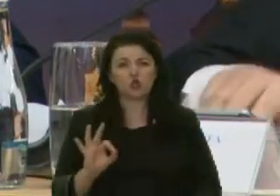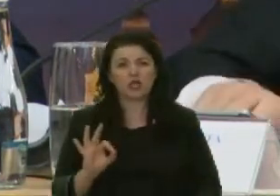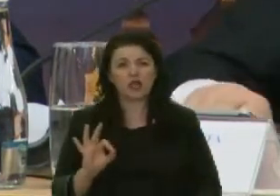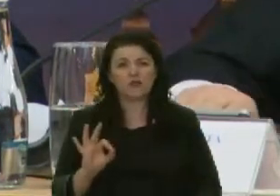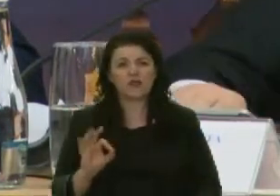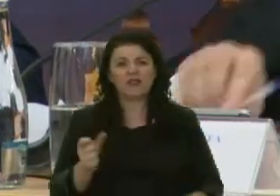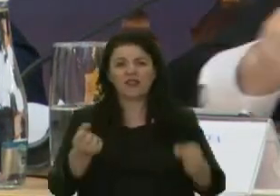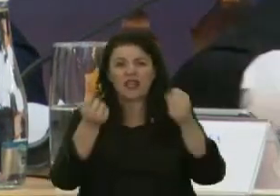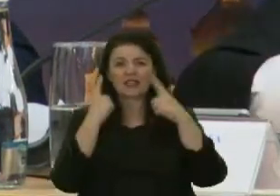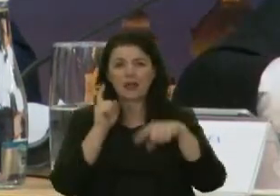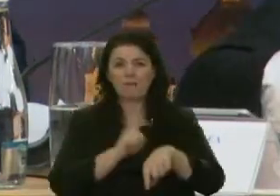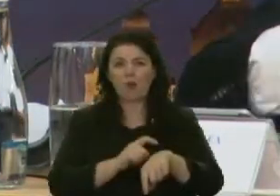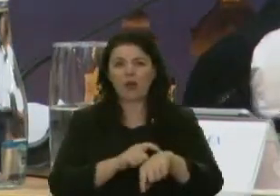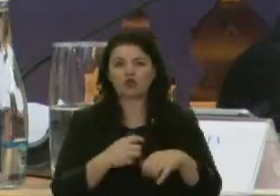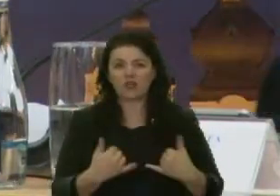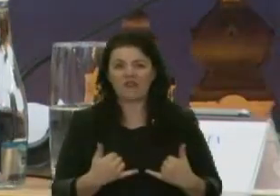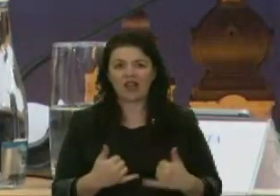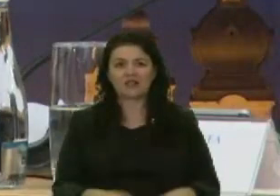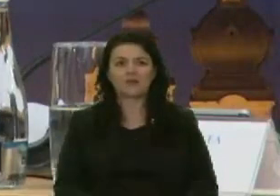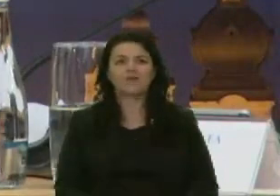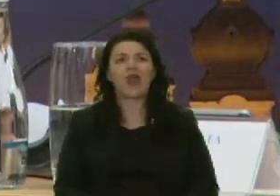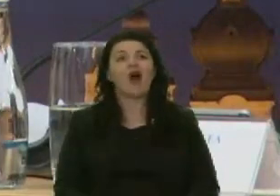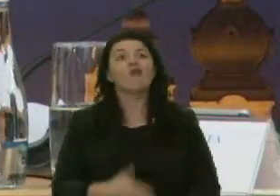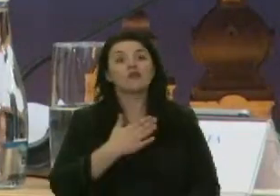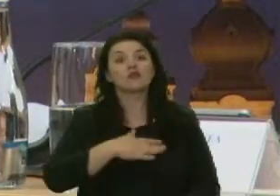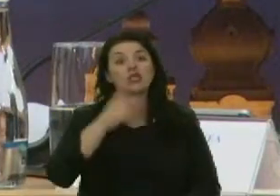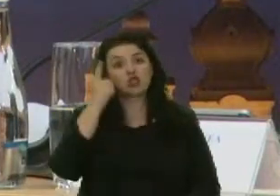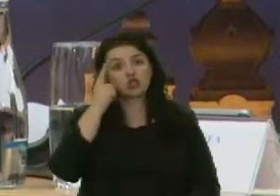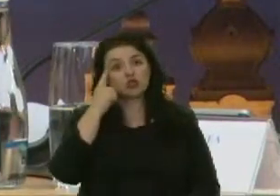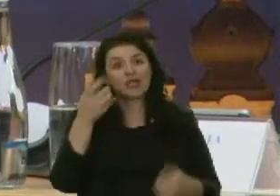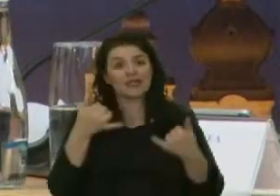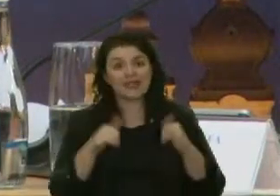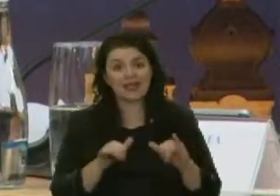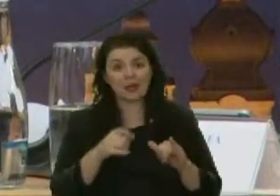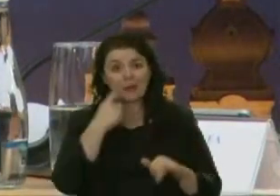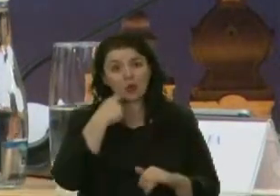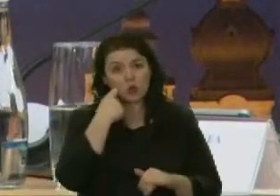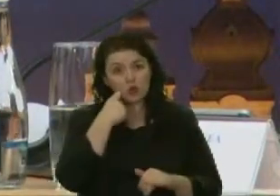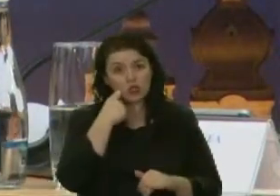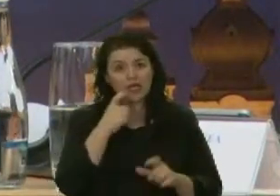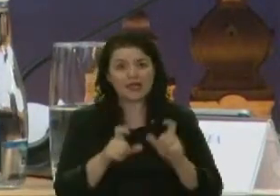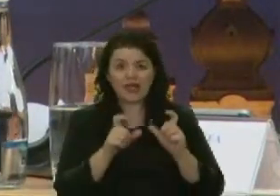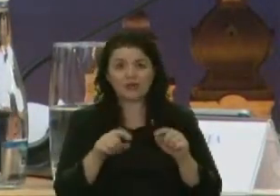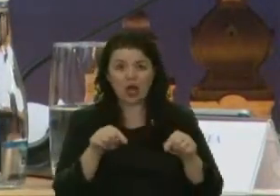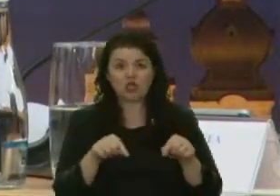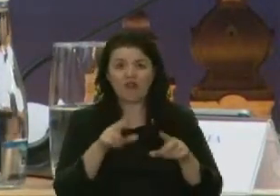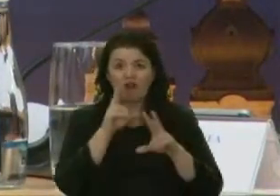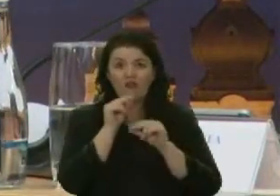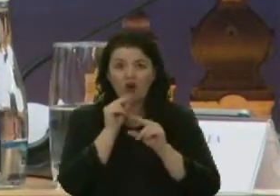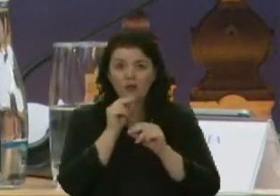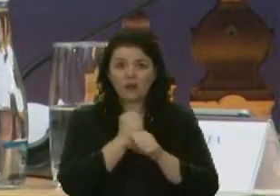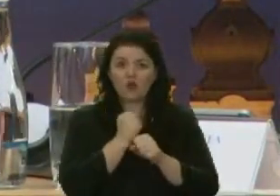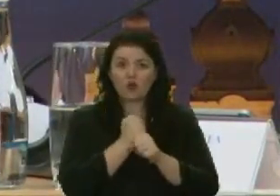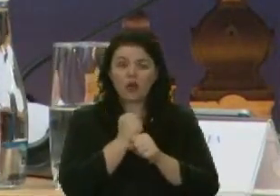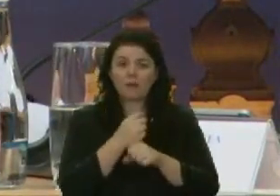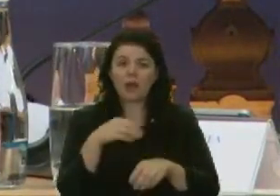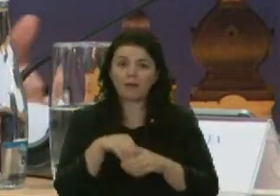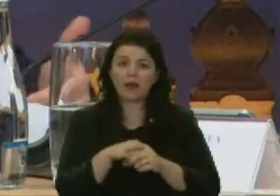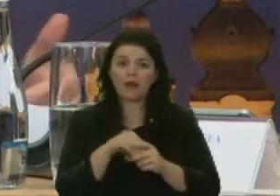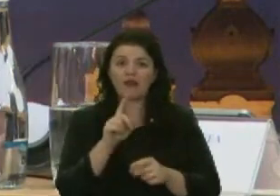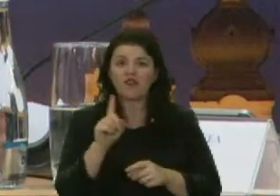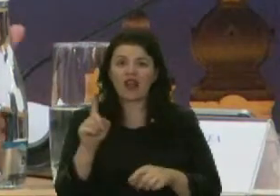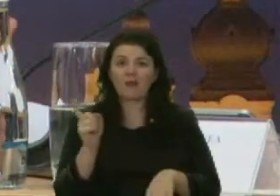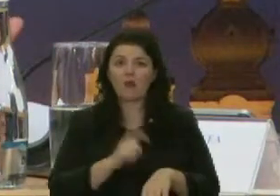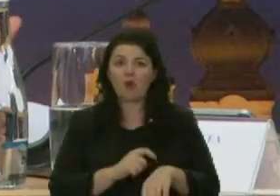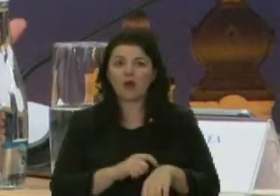finalizat în momentul de față Deci am vrut să știți aceste lucruri care se întâmplă în oraș și că despre acestea noi vorbim lucrăm ne implicăm în fiecare moment